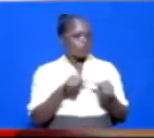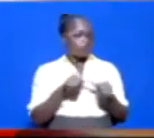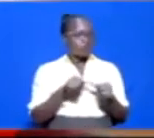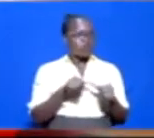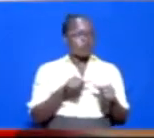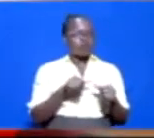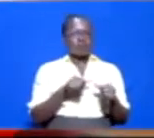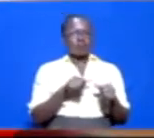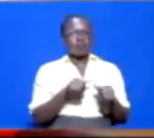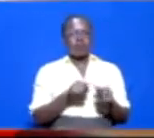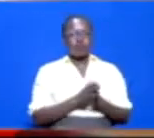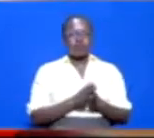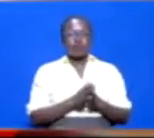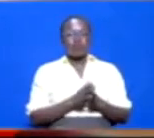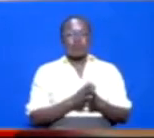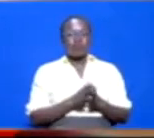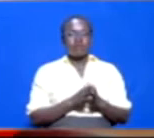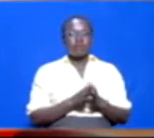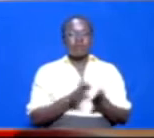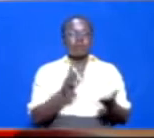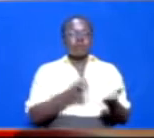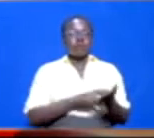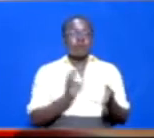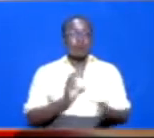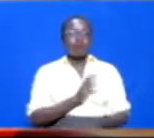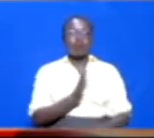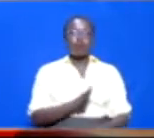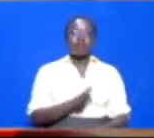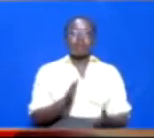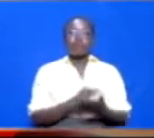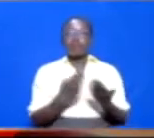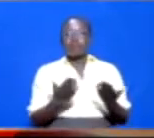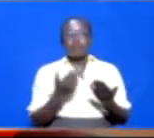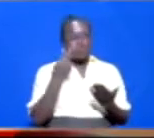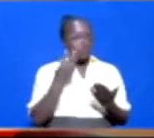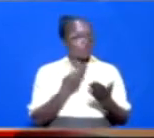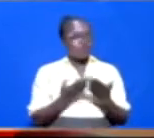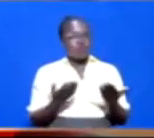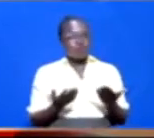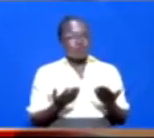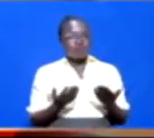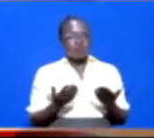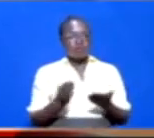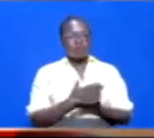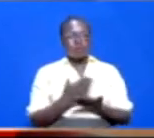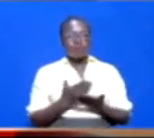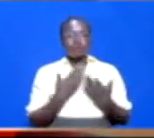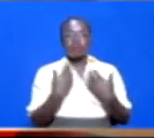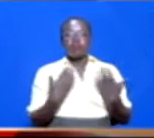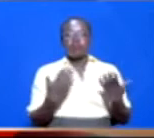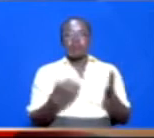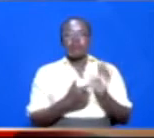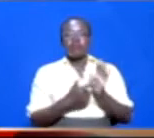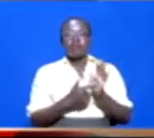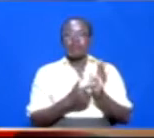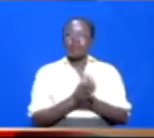ya kuwasaili wale makamishna, kuna masuala mbalimbali ambayo tumeshuhudia, kwa mfano ili swala la kuwa kuna baadhi ambao makaratasi yao yanaonyesha kuna